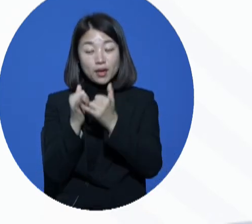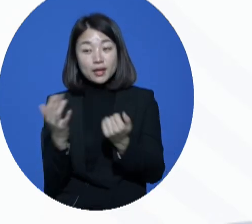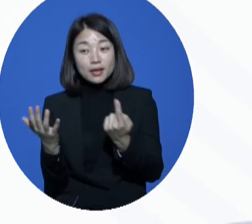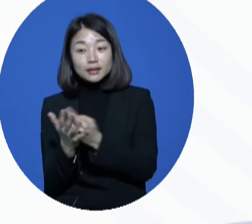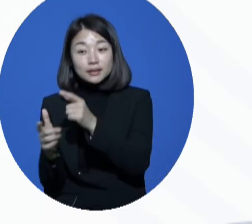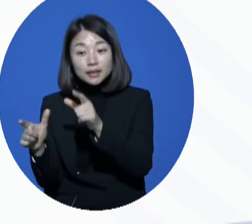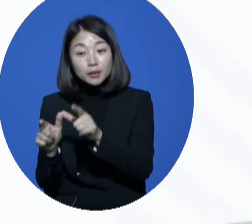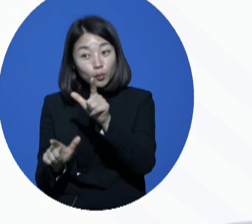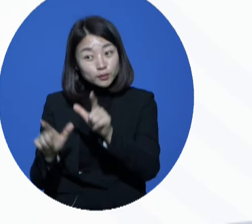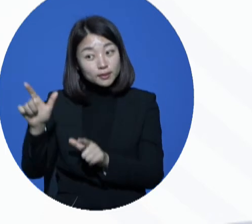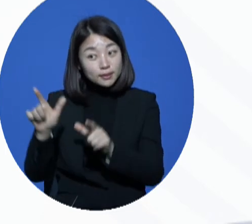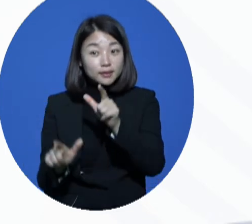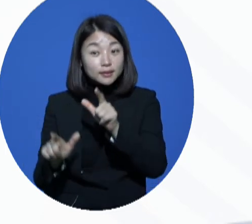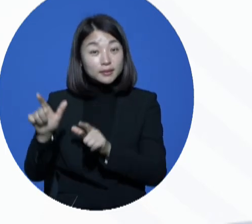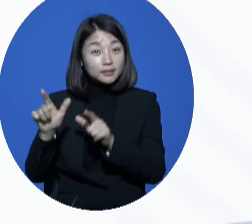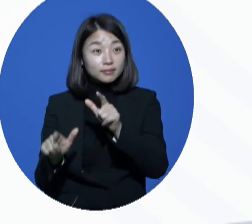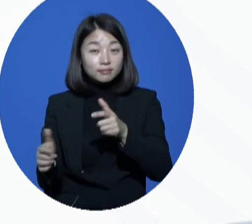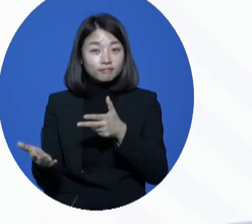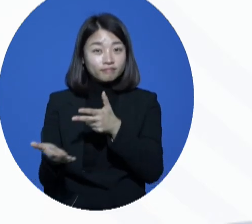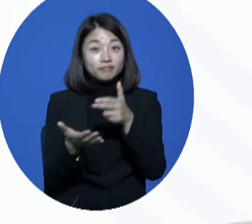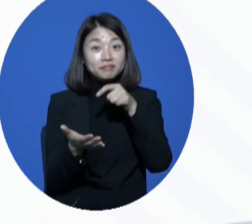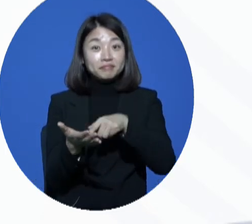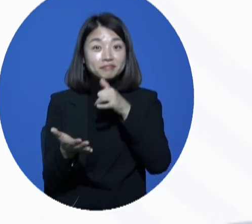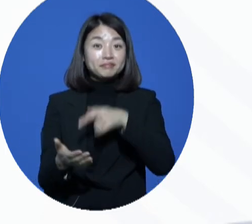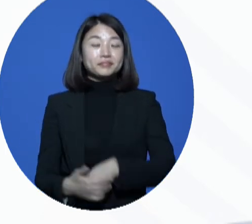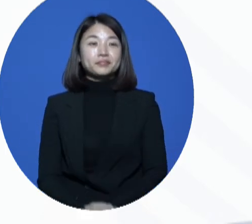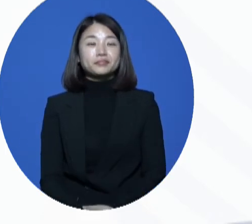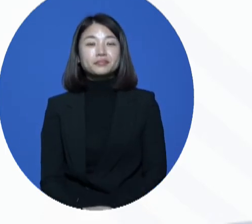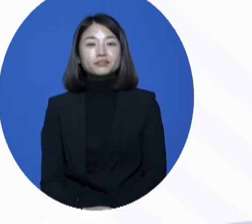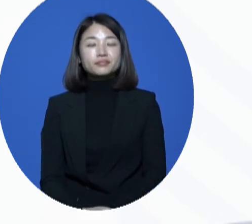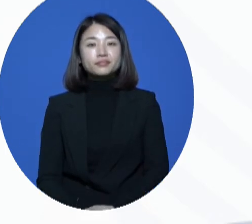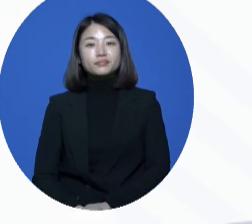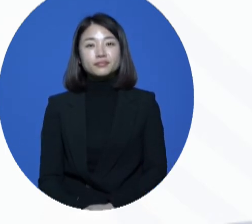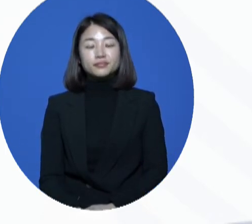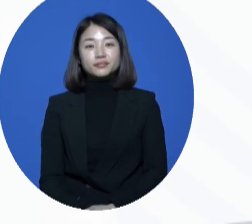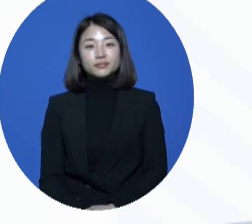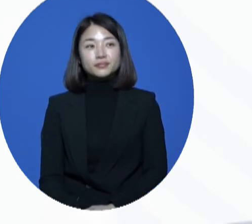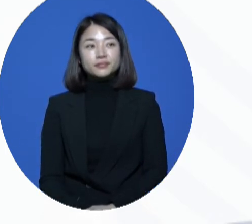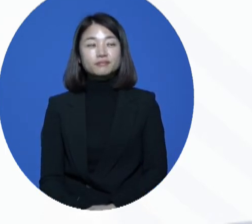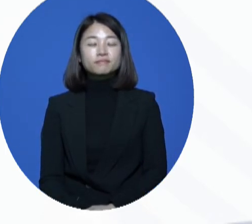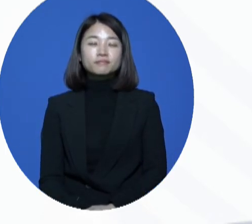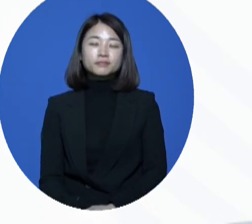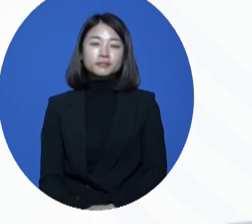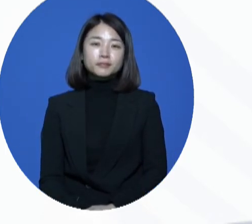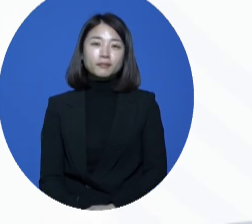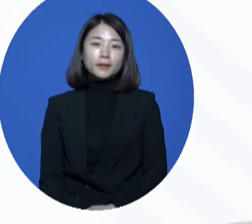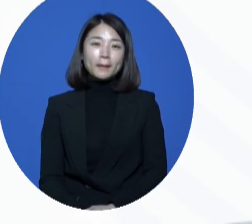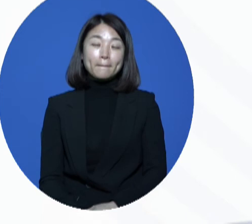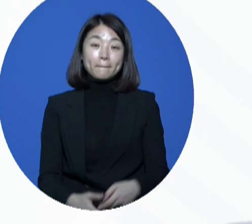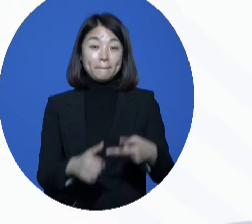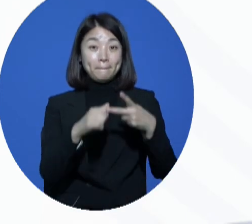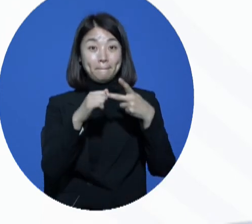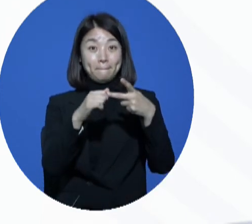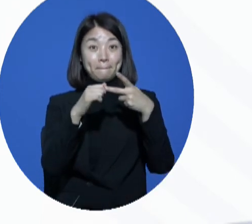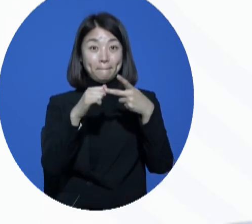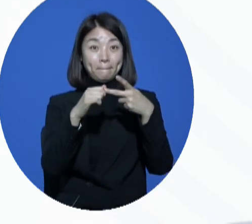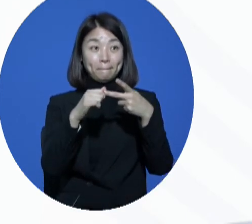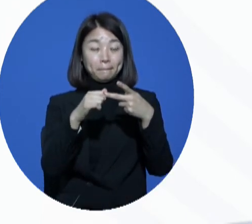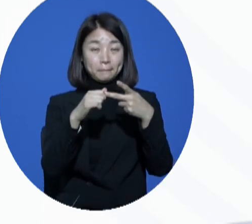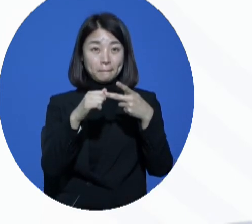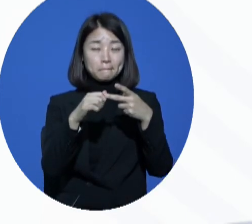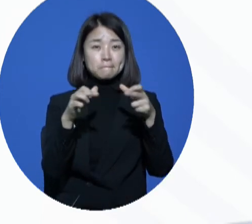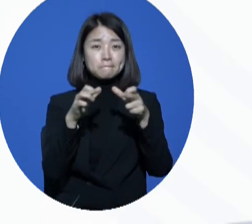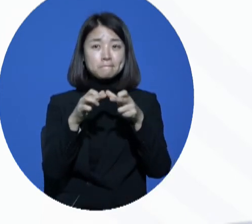살아가는 그런 모습을 굉장히 정겹게 담고 있습니다. 두 번째로는 권리의 충돌 문제를 말씀드려야 될